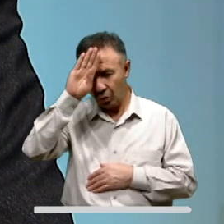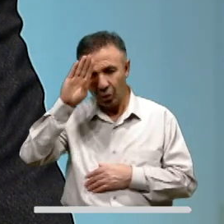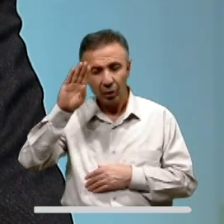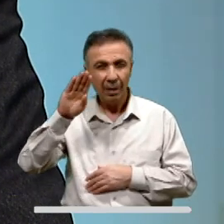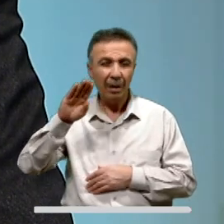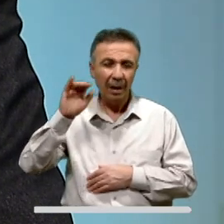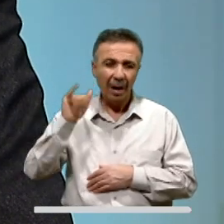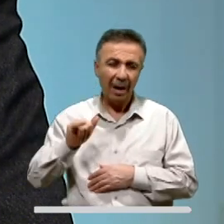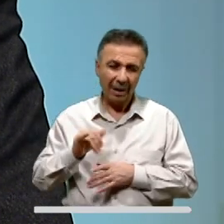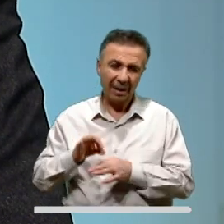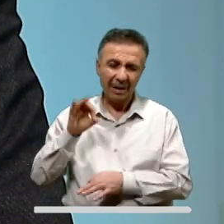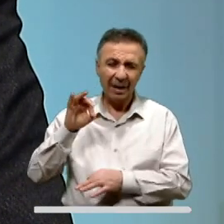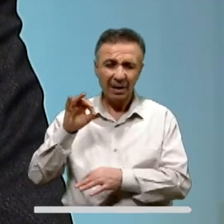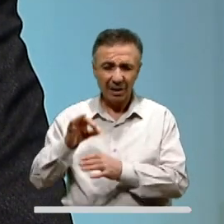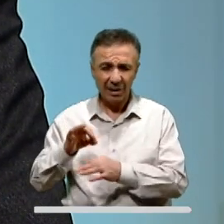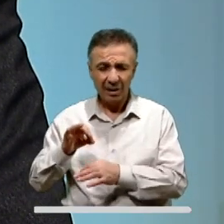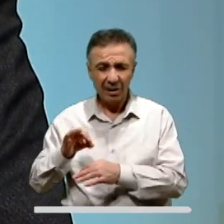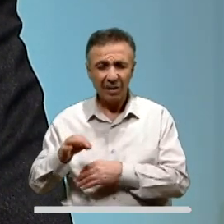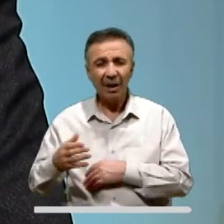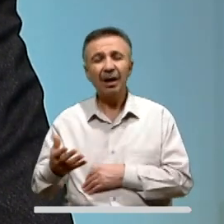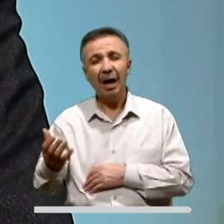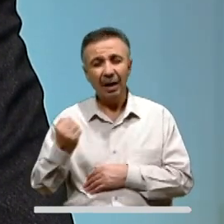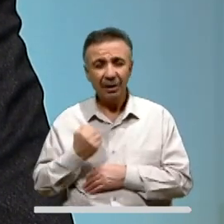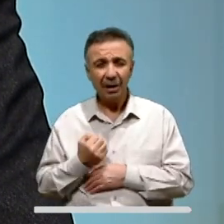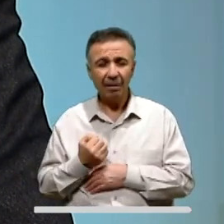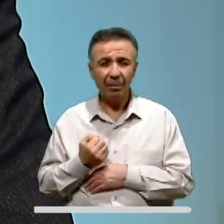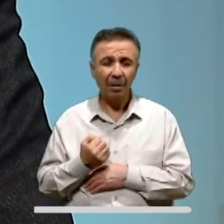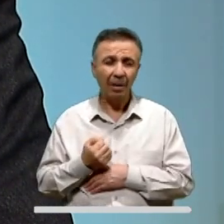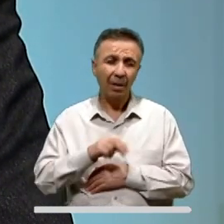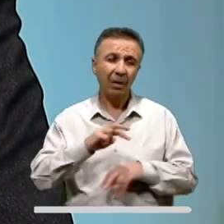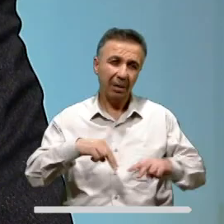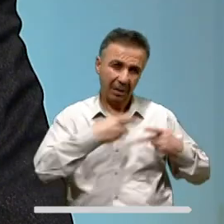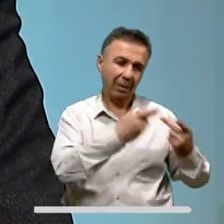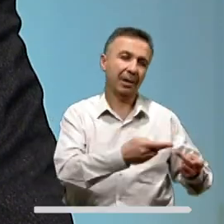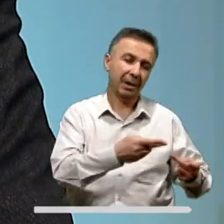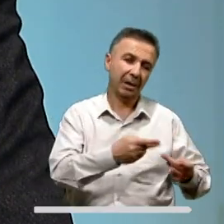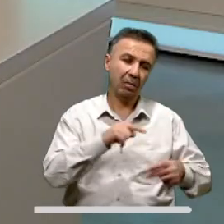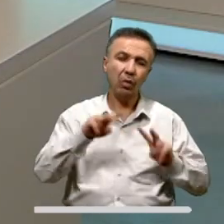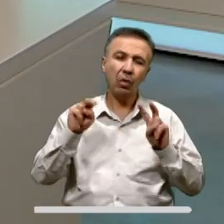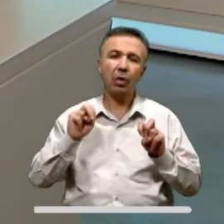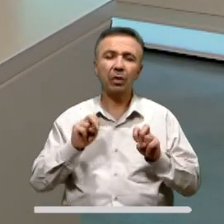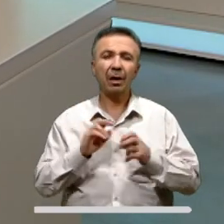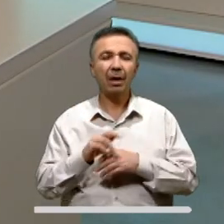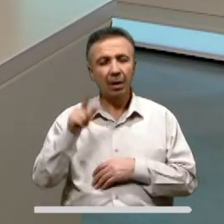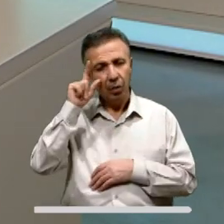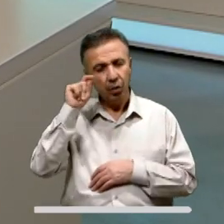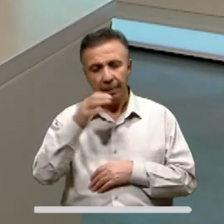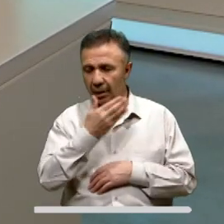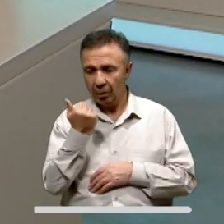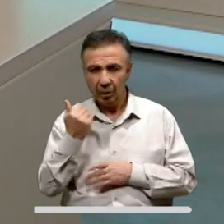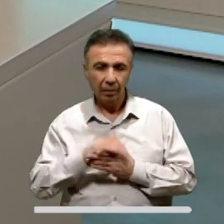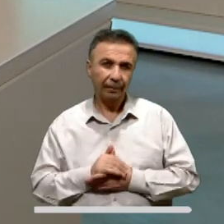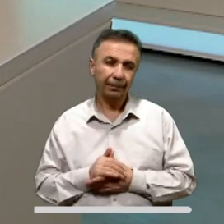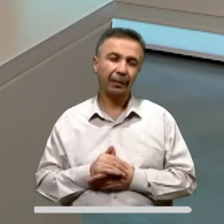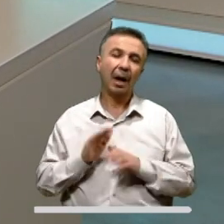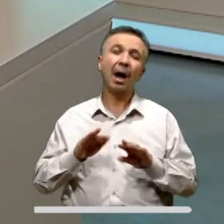hakka girenden alıp teslim edecektir. O konuda en ufak bir şüphemiz ve şekkimiz yoktur.